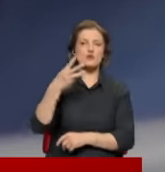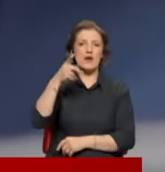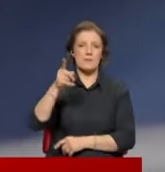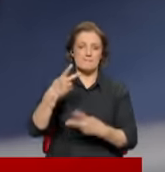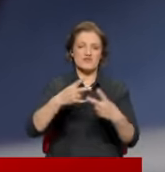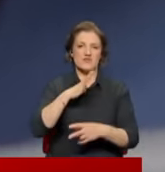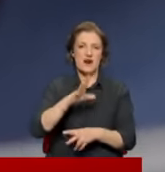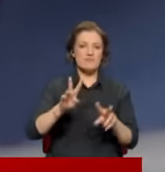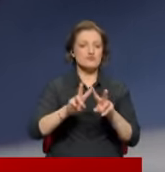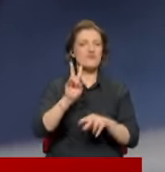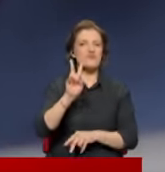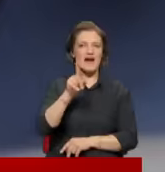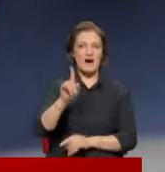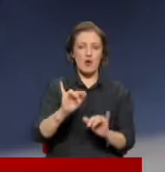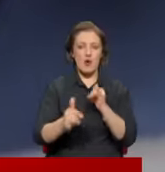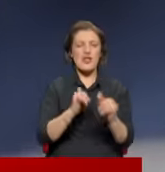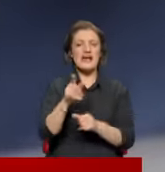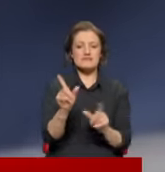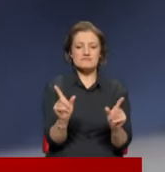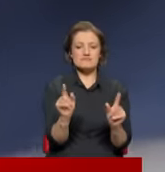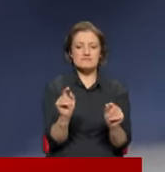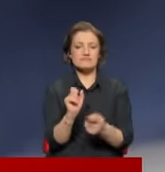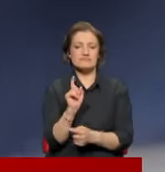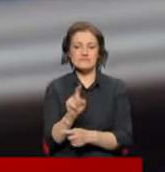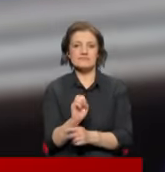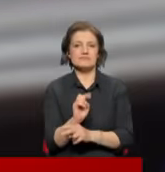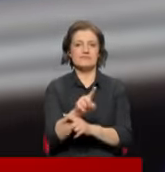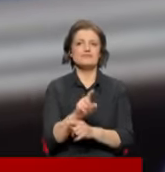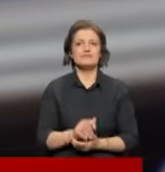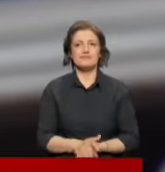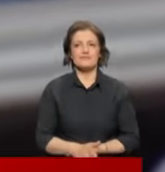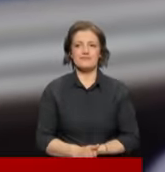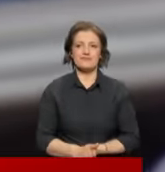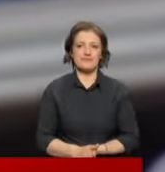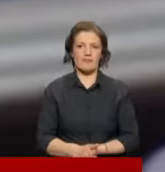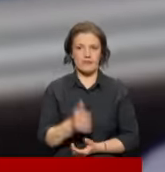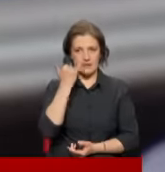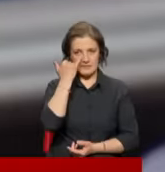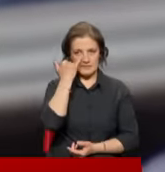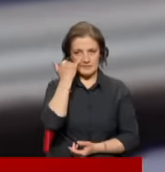var. Mustafa Varank oynayan ıstakoz karakteriyle yanıt verdi.